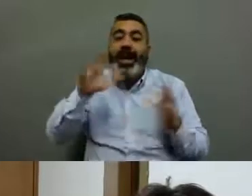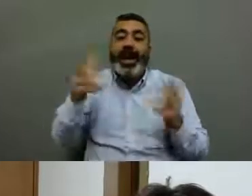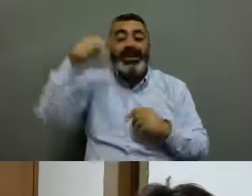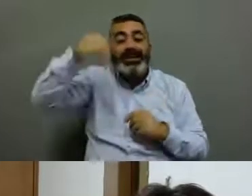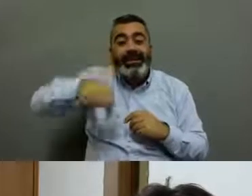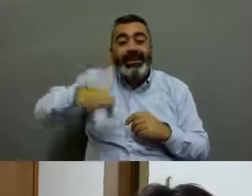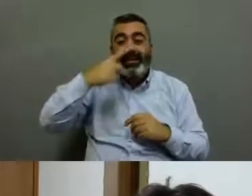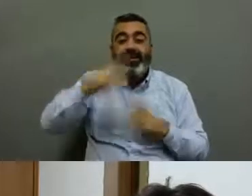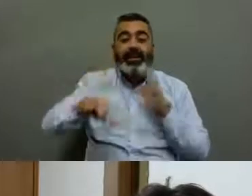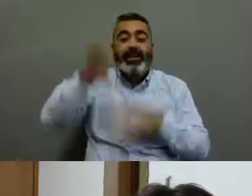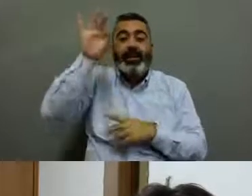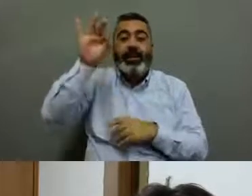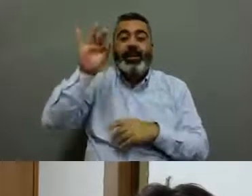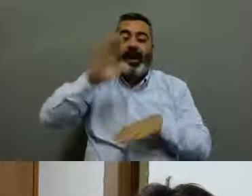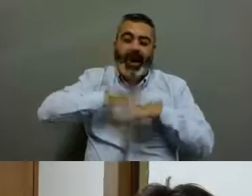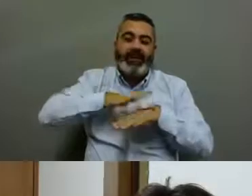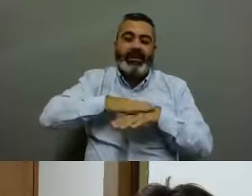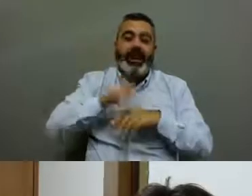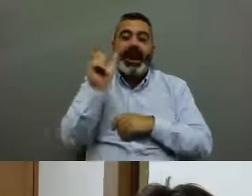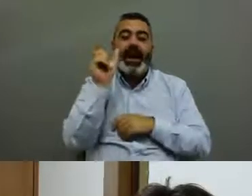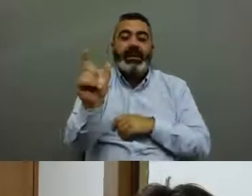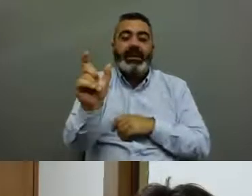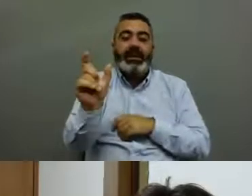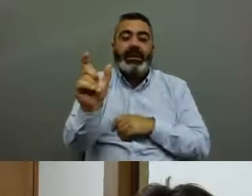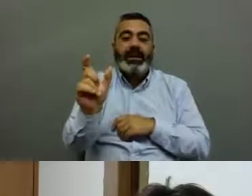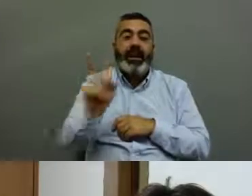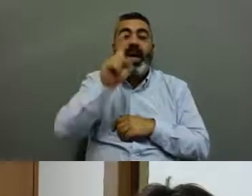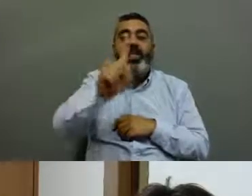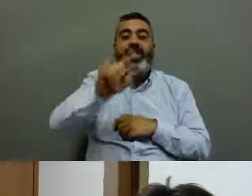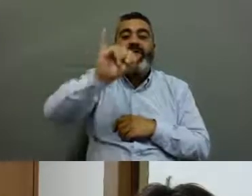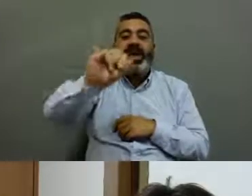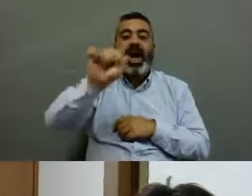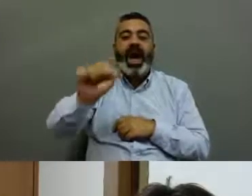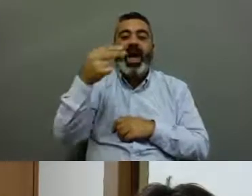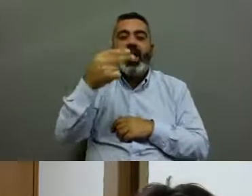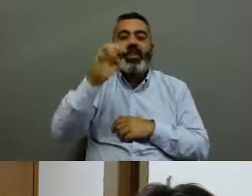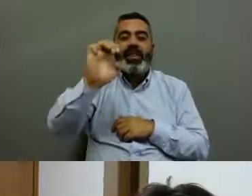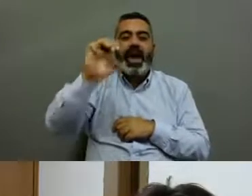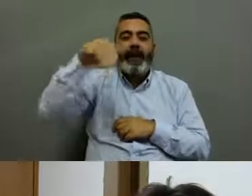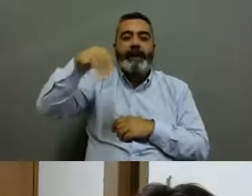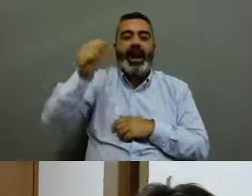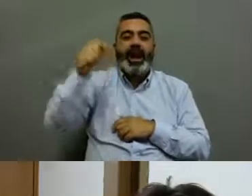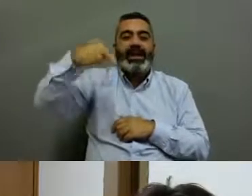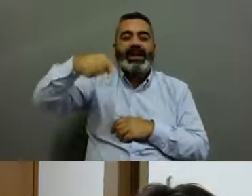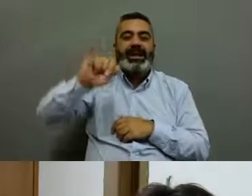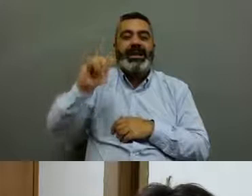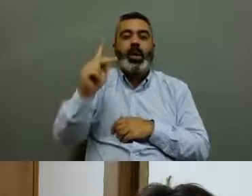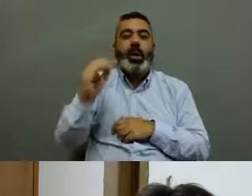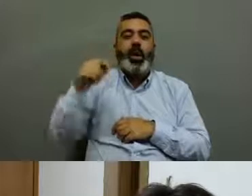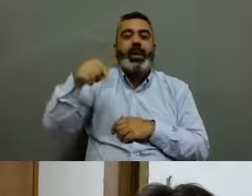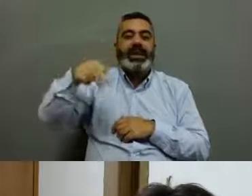επιλέγω εσκεμμένα να υιοθετήσω τη λέξη διαθεματικότητα, γιατί θεωρώ πως η διαθεματικότητα και